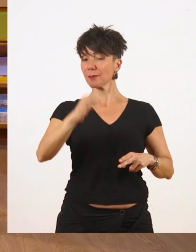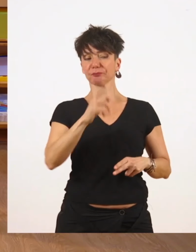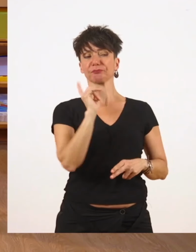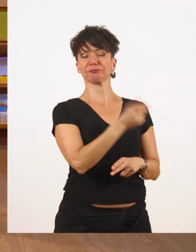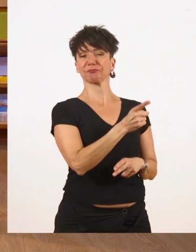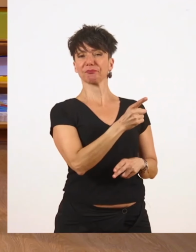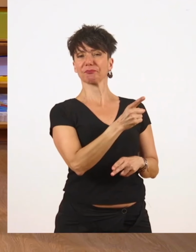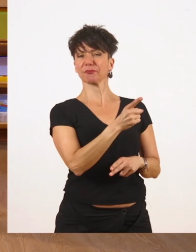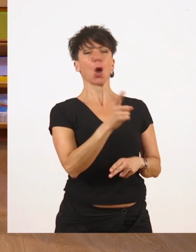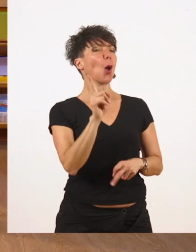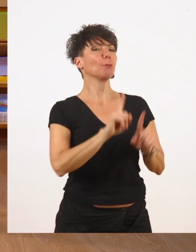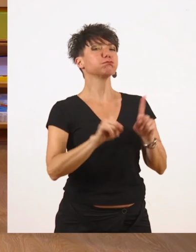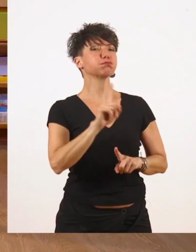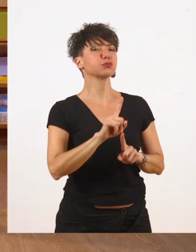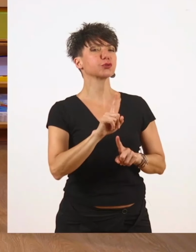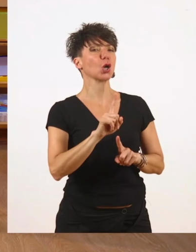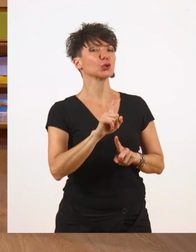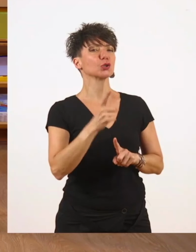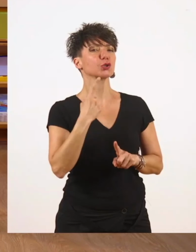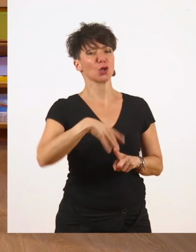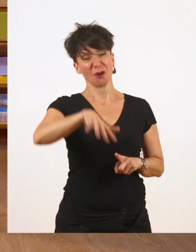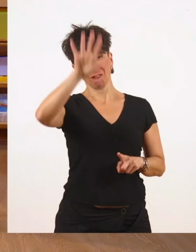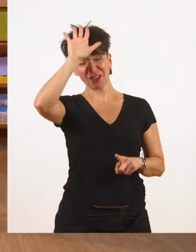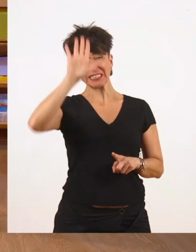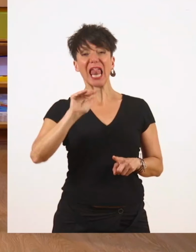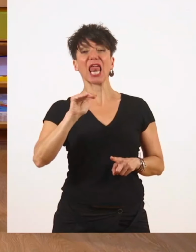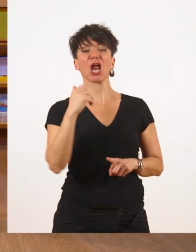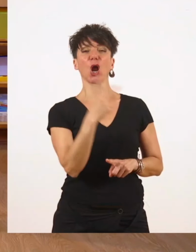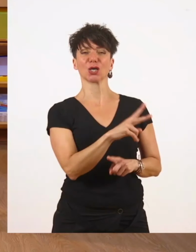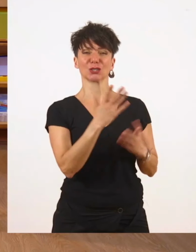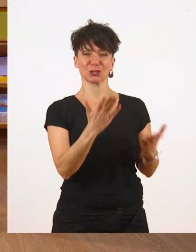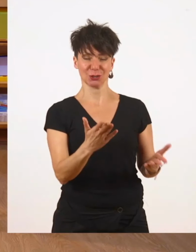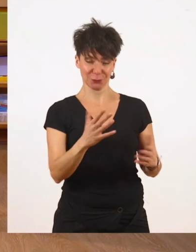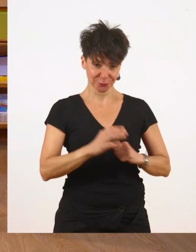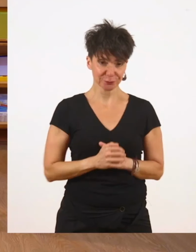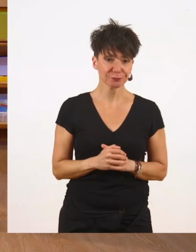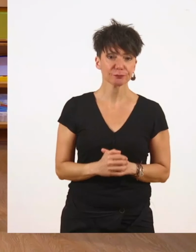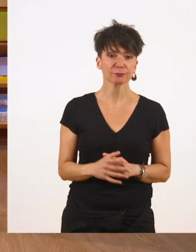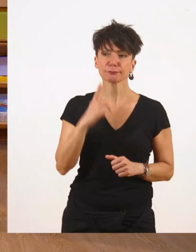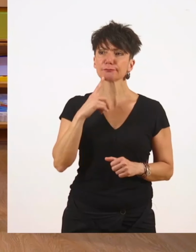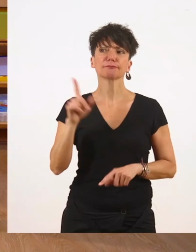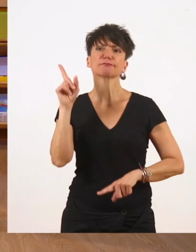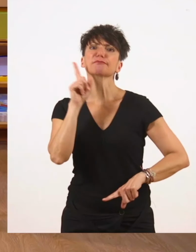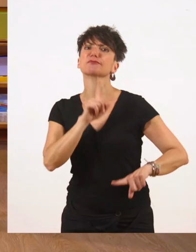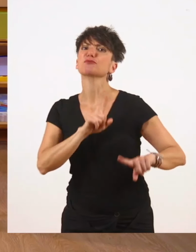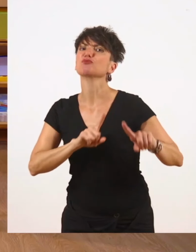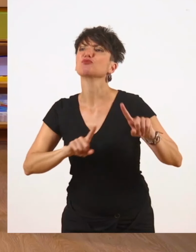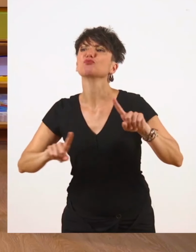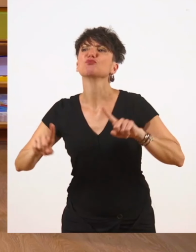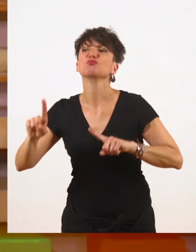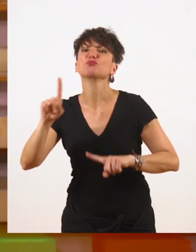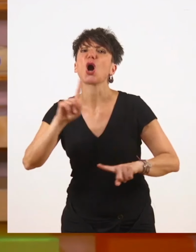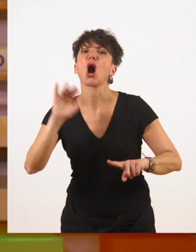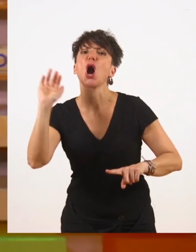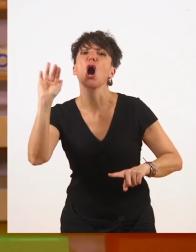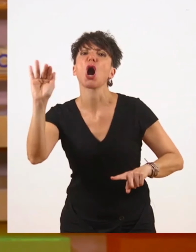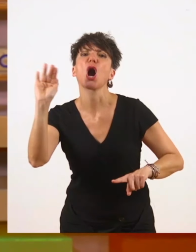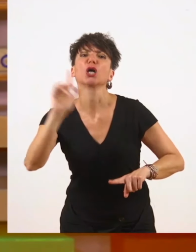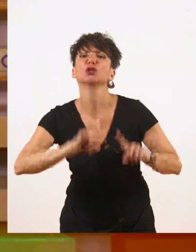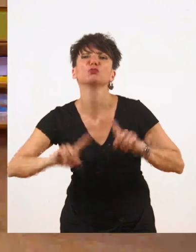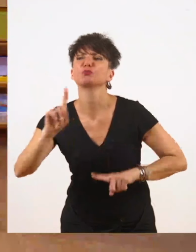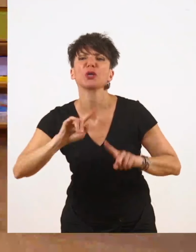Ιούλιος Κέσσερας. Το βρήκες, μπράβο σου. Knock knock, who is there? Ένας αιματοβαμμένος ηρωάς μου. Macbeth.